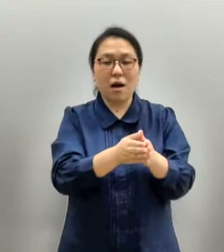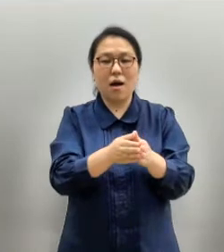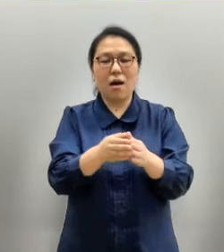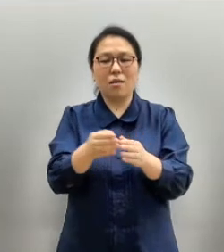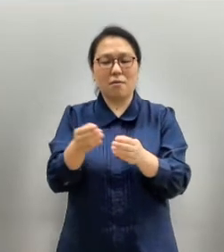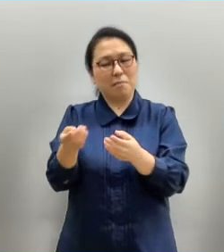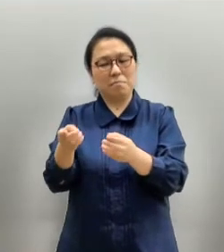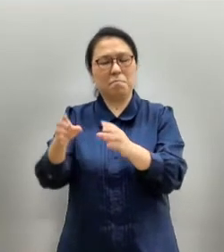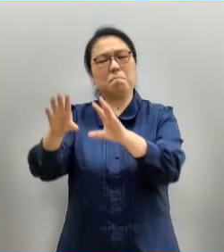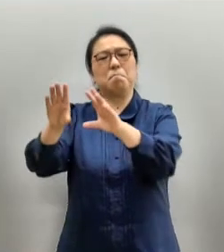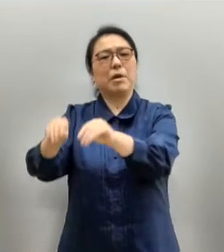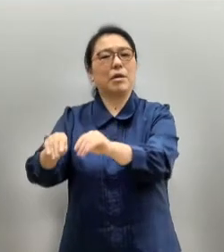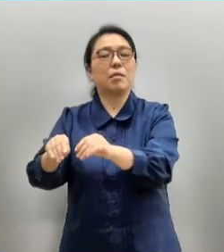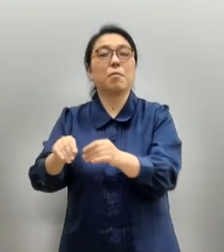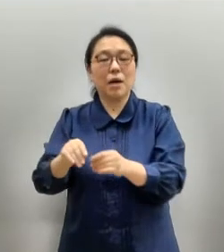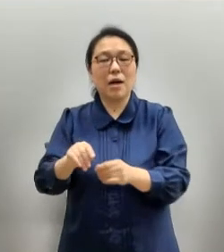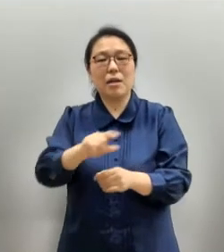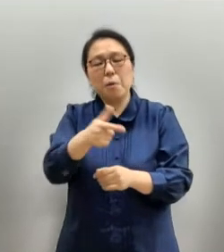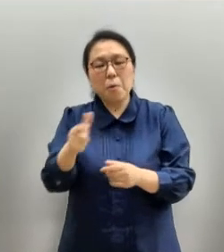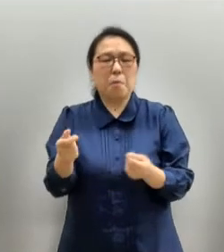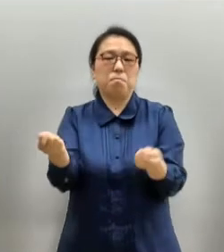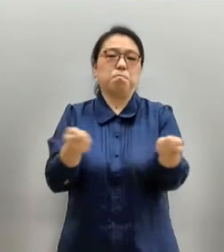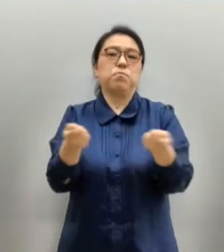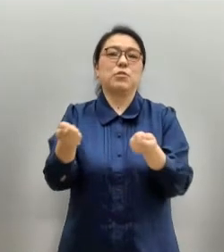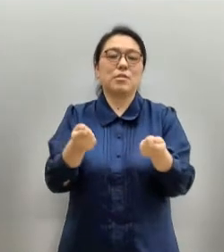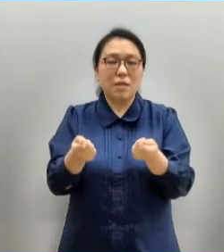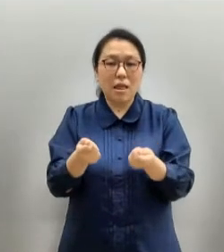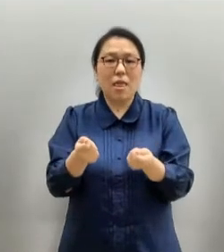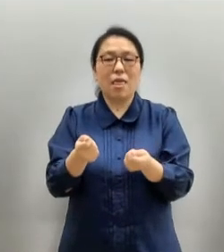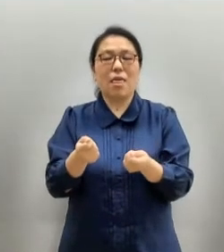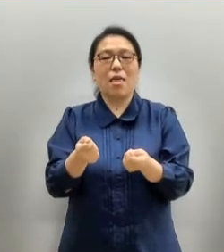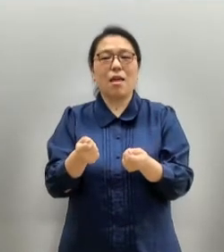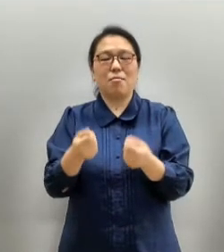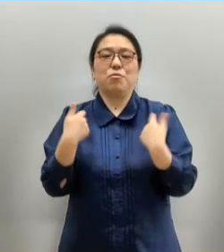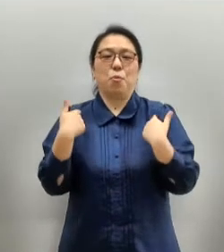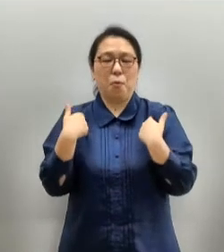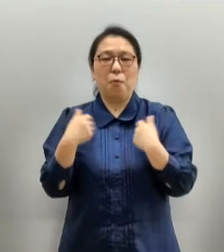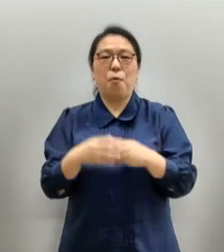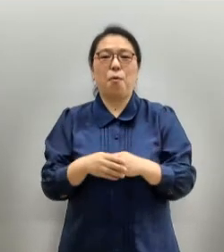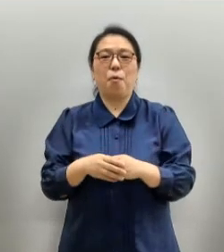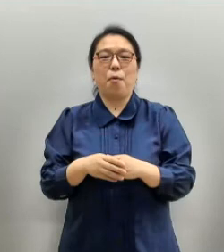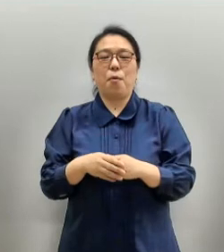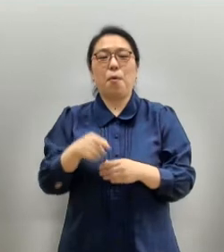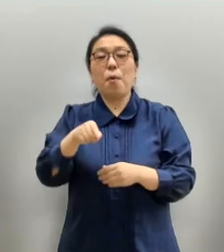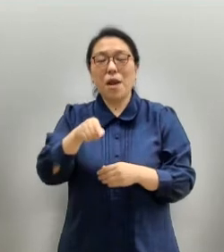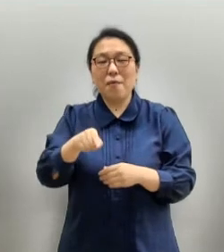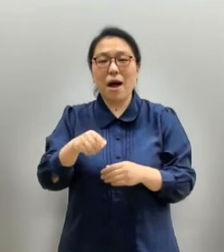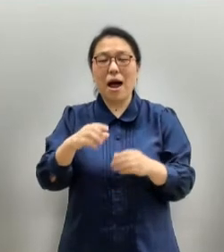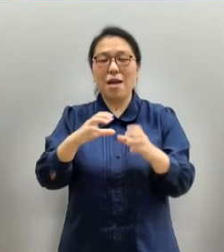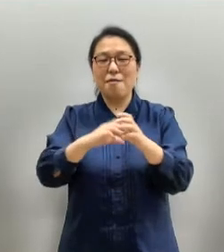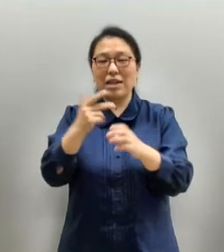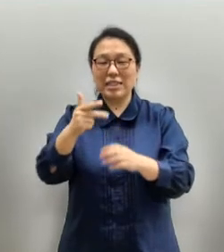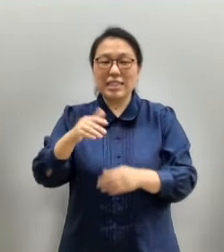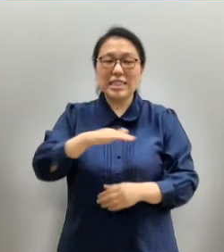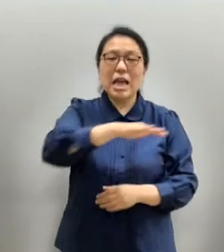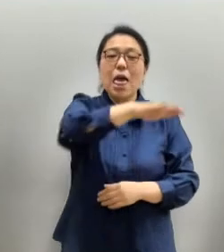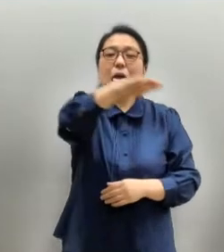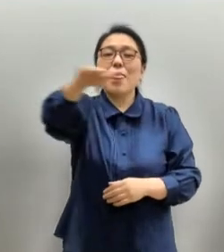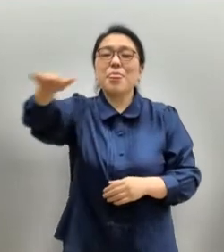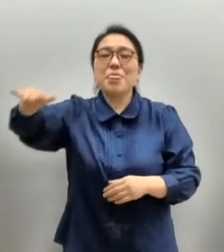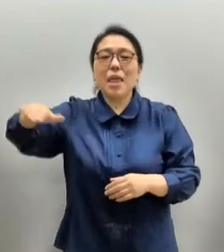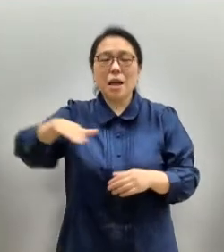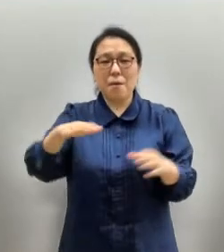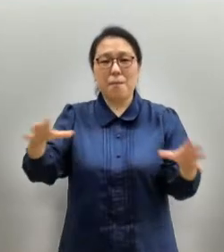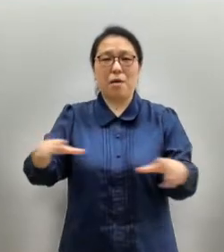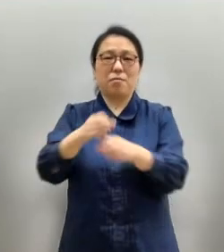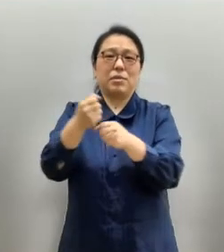のかというのが大きな課題でありまして、これはなかなか町内全体ですね、まとめながら進めていか